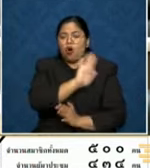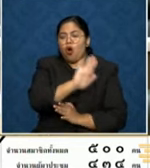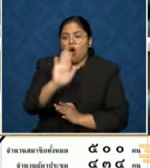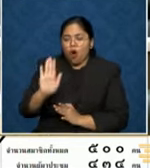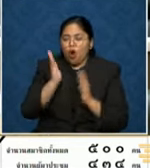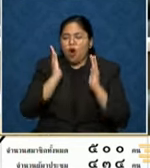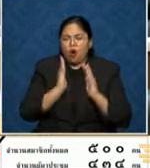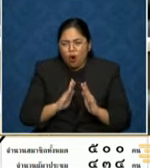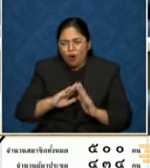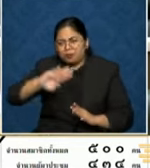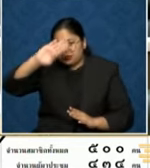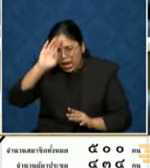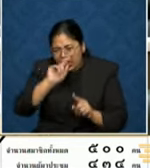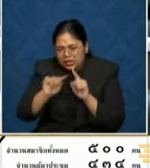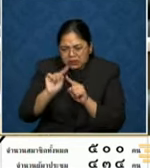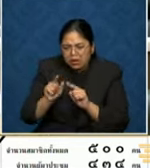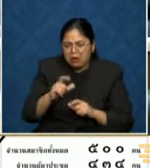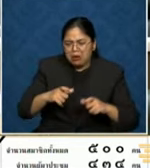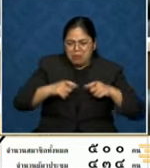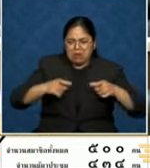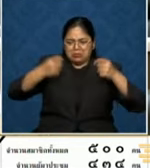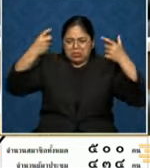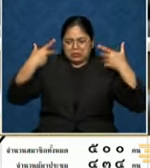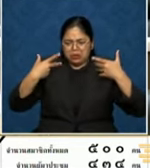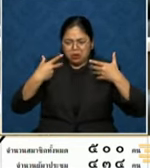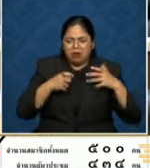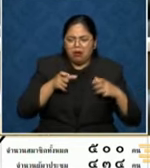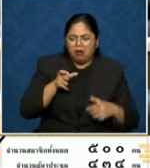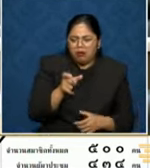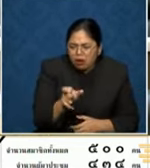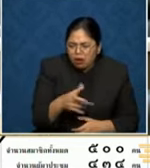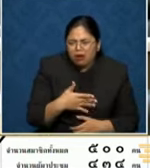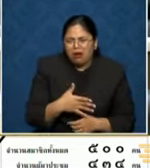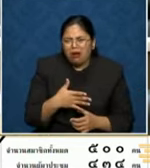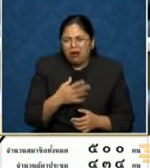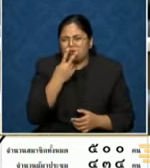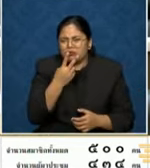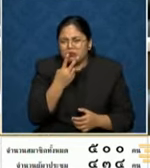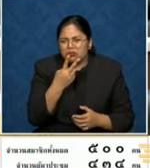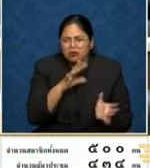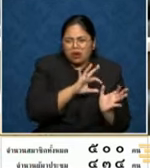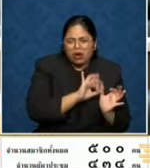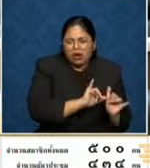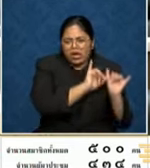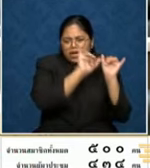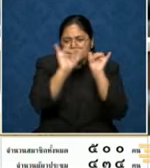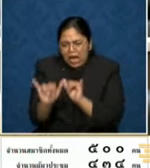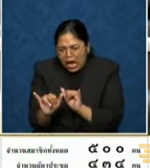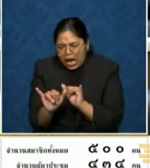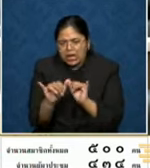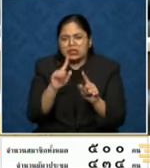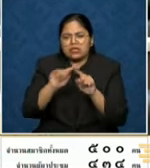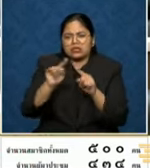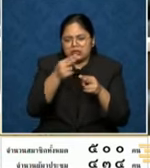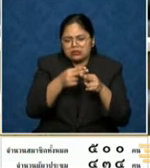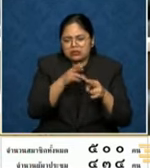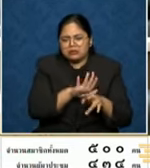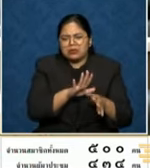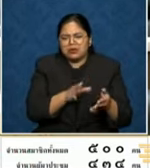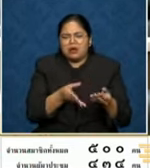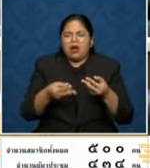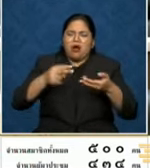ท่านประธานครับมันทำไม่ได้เอาบัตรประชาชนไปเสียปุ๊บก็ไปโอนไปทรานสเฟอร์ประวัติคนไข้มาเขาเรียกว่ามันเป็นระบบอนาล็อกครับมันถึงเกิด